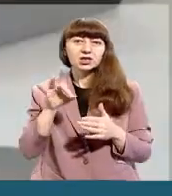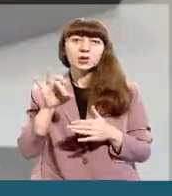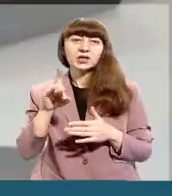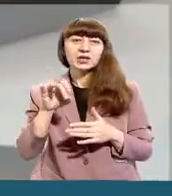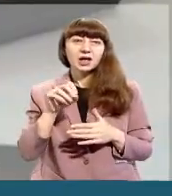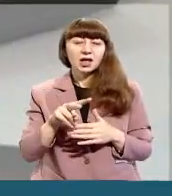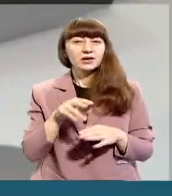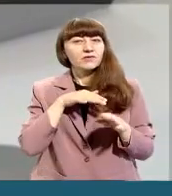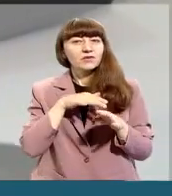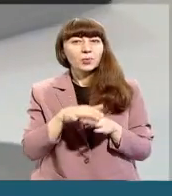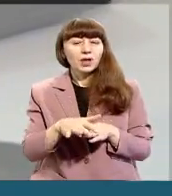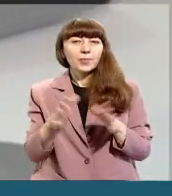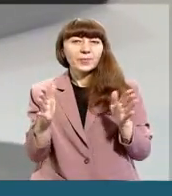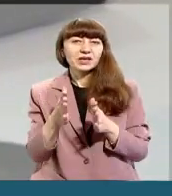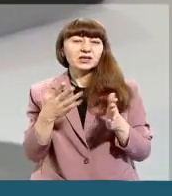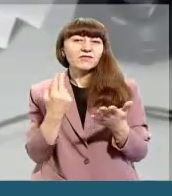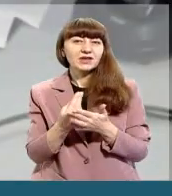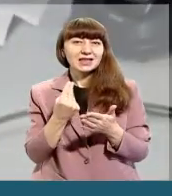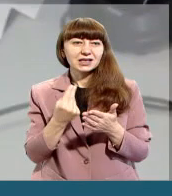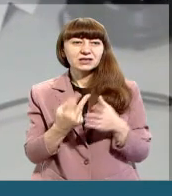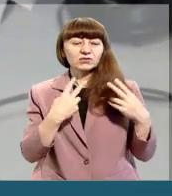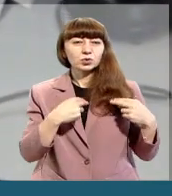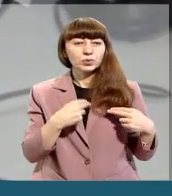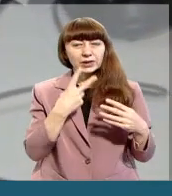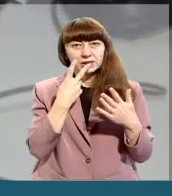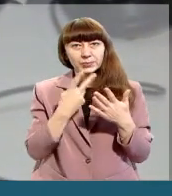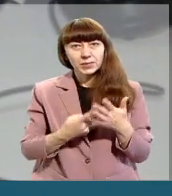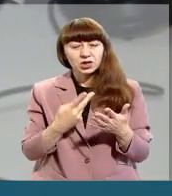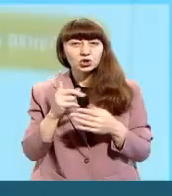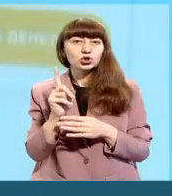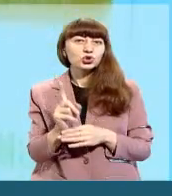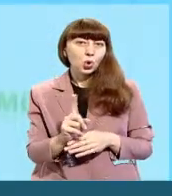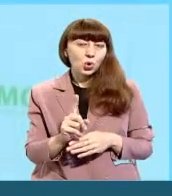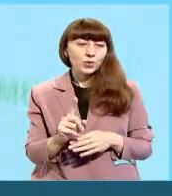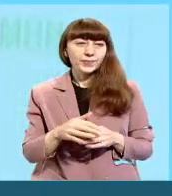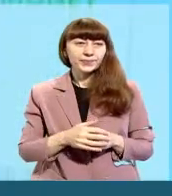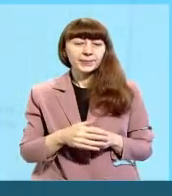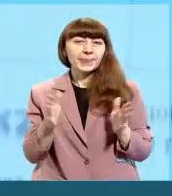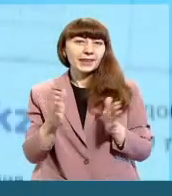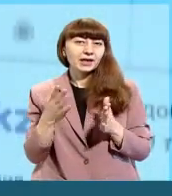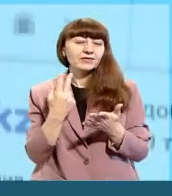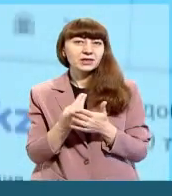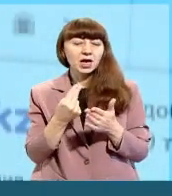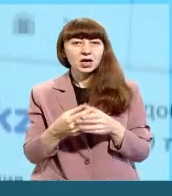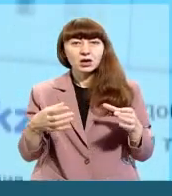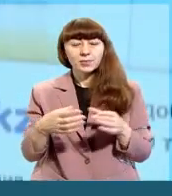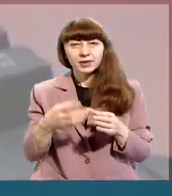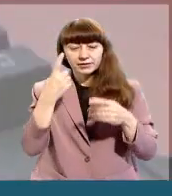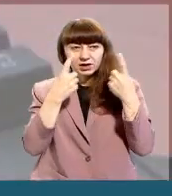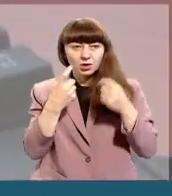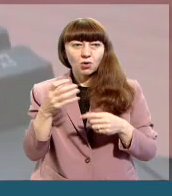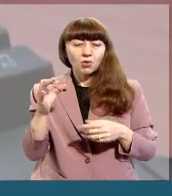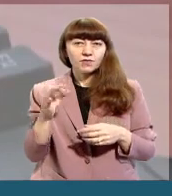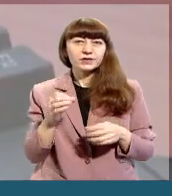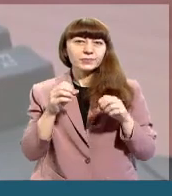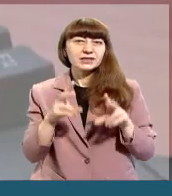организации, осуществляющей микрофинансовую деятельность. Предусматривается, что микрофинансовая организация уведомляется